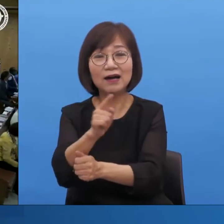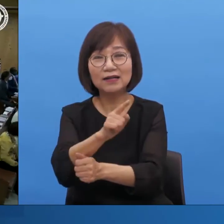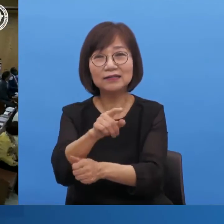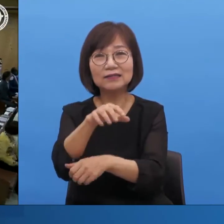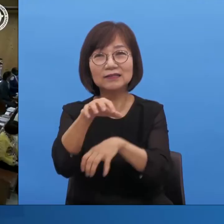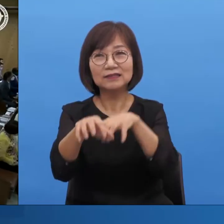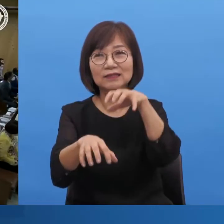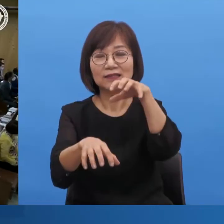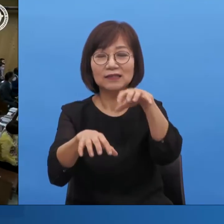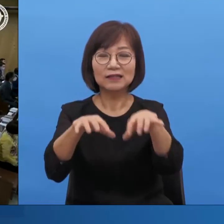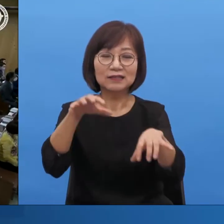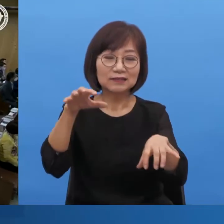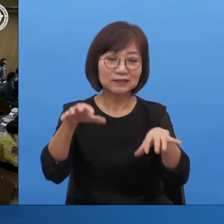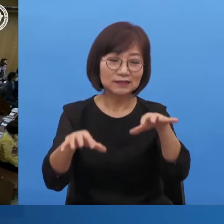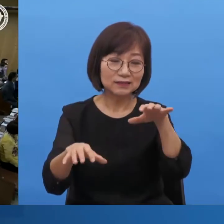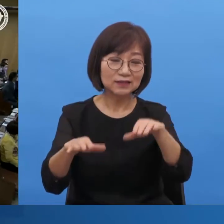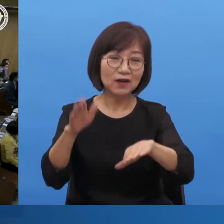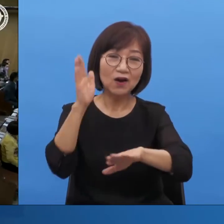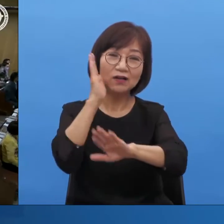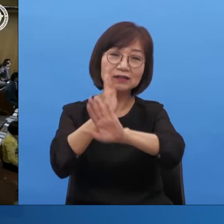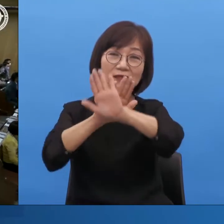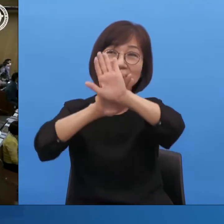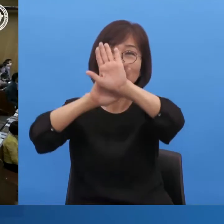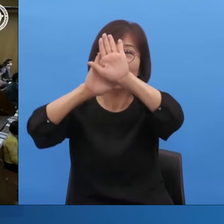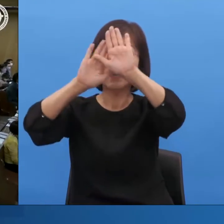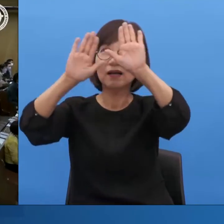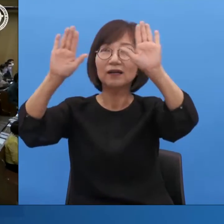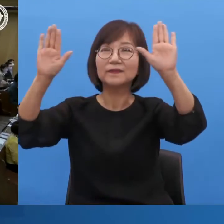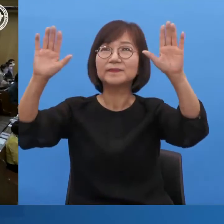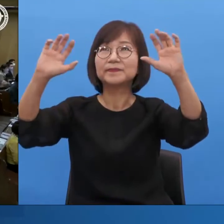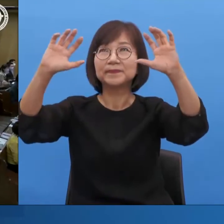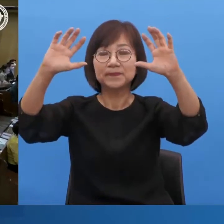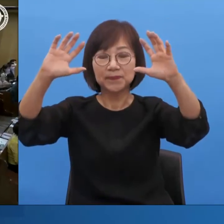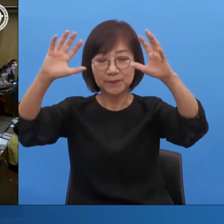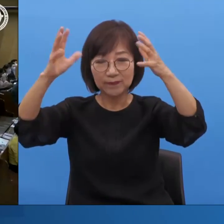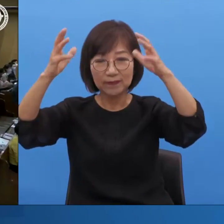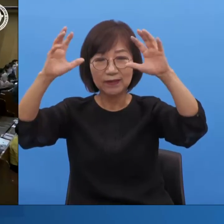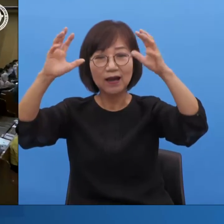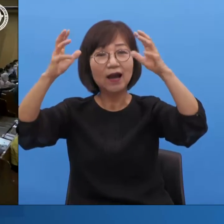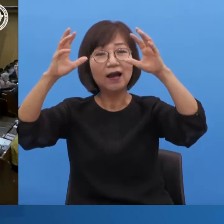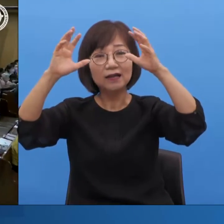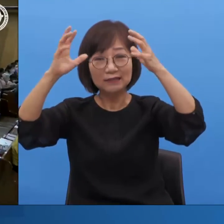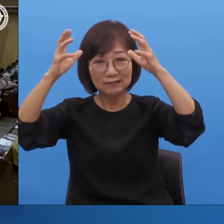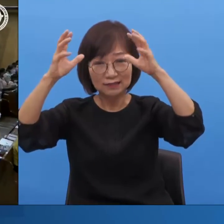동행하리. 그 어린아